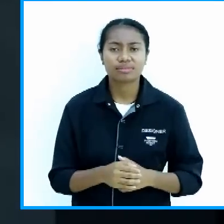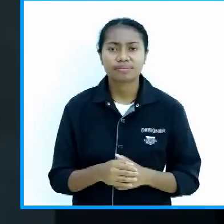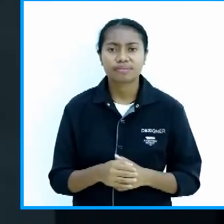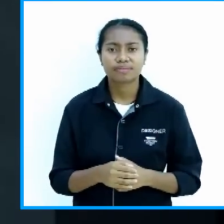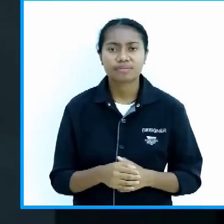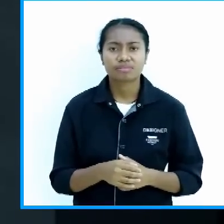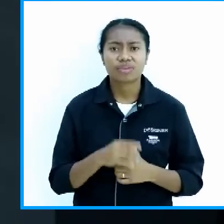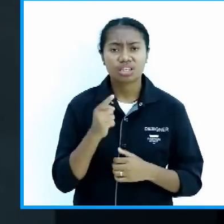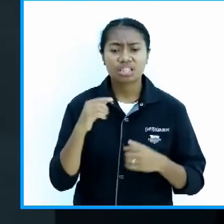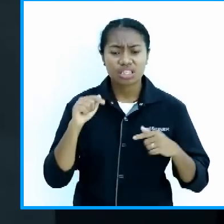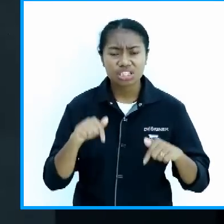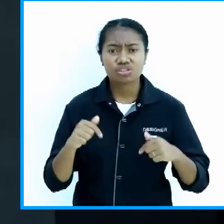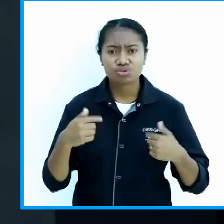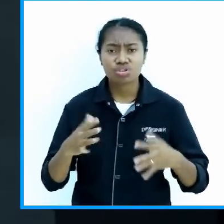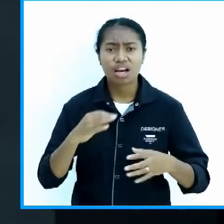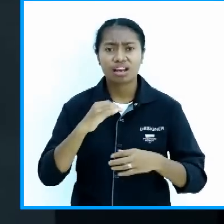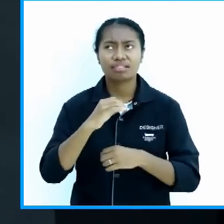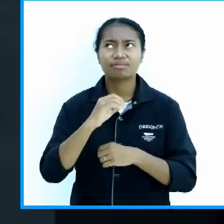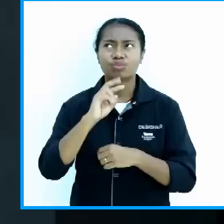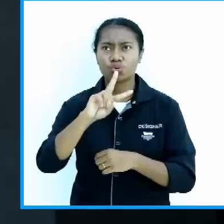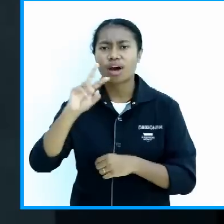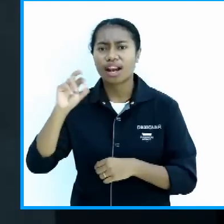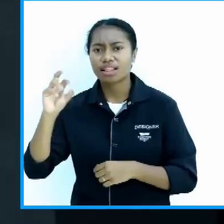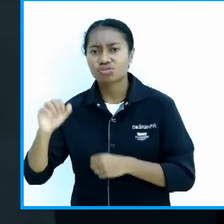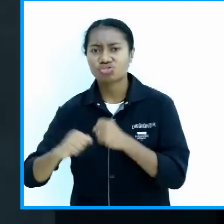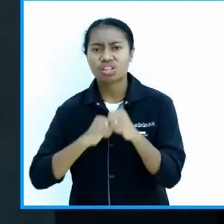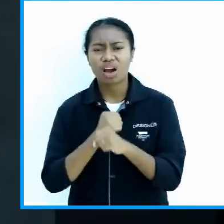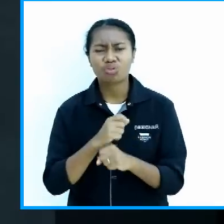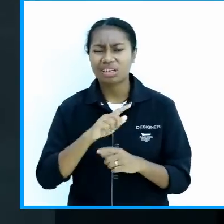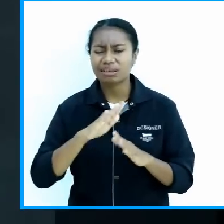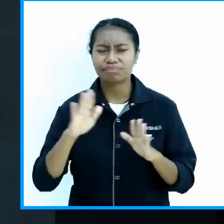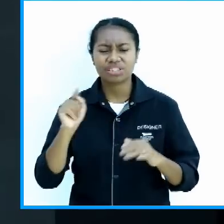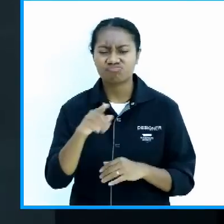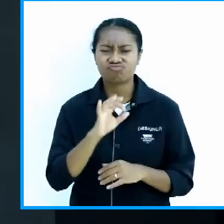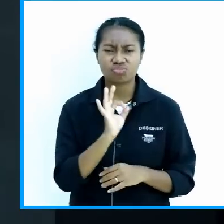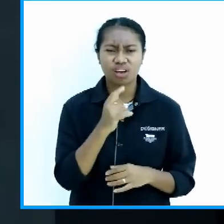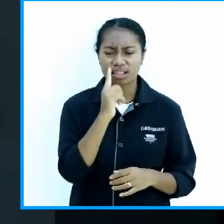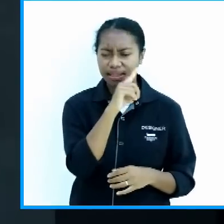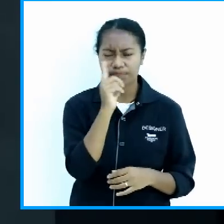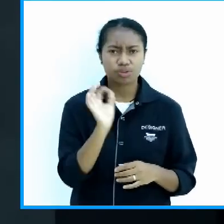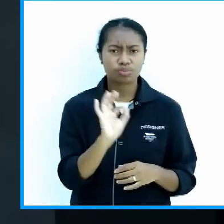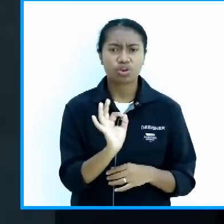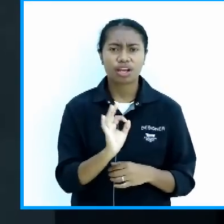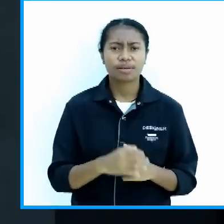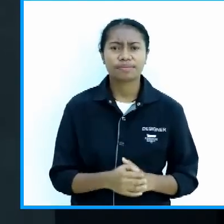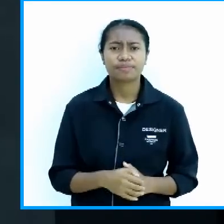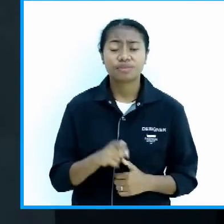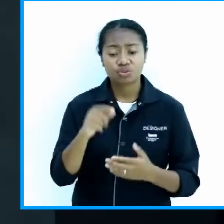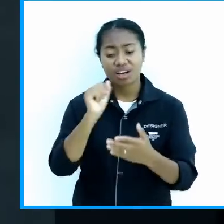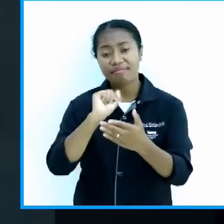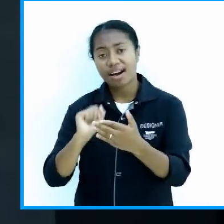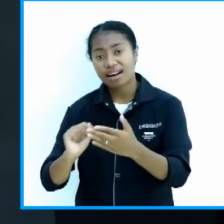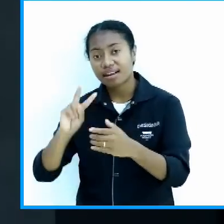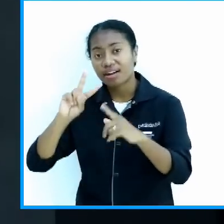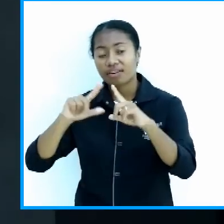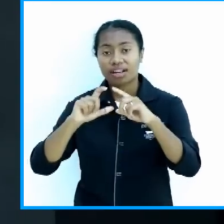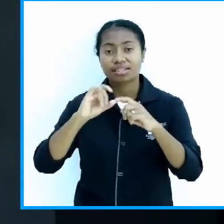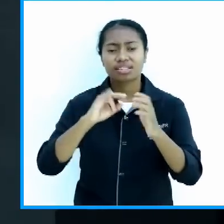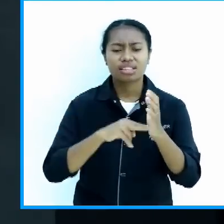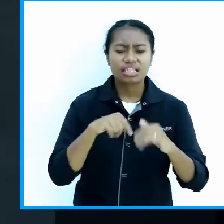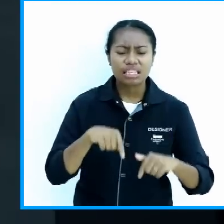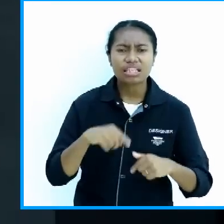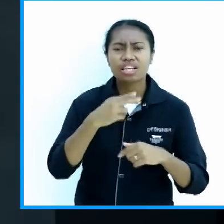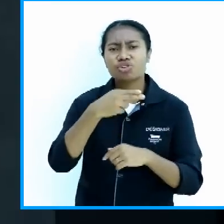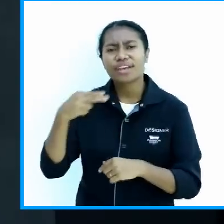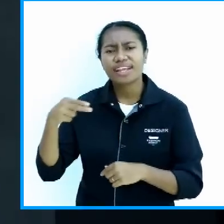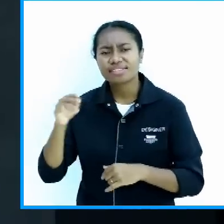Ini sudah 200 tahun lebih baru orang bisa bikin kesimpulan begini. Ini bukan mengada-ngada ya. Itu gambaran vaksin semua. Di Indonesia juga sama. Di